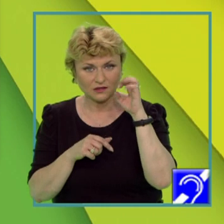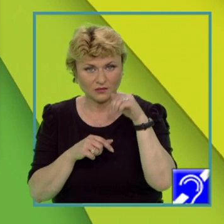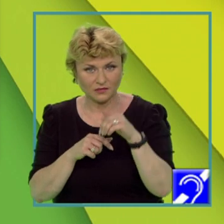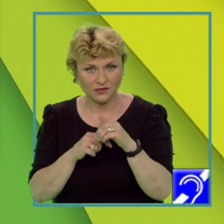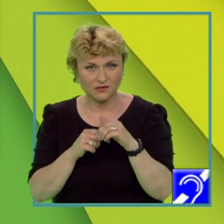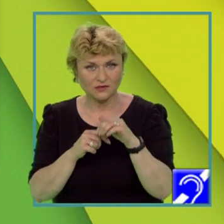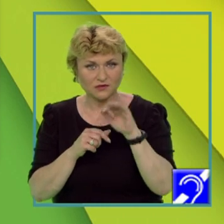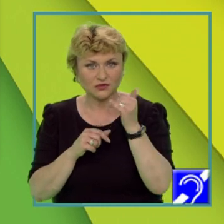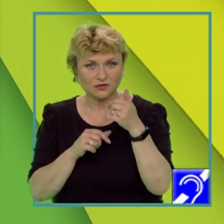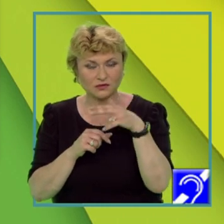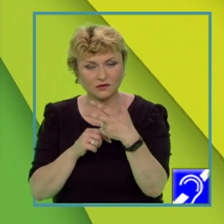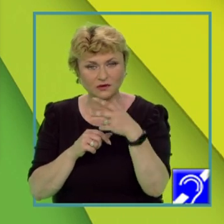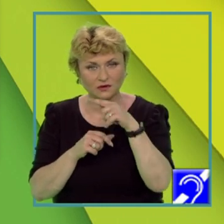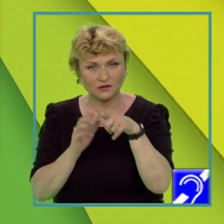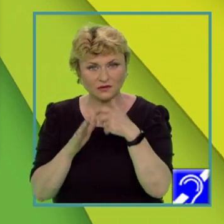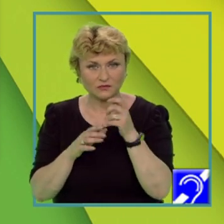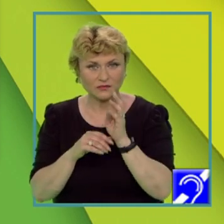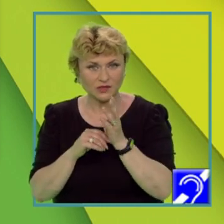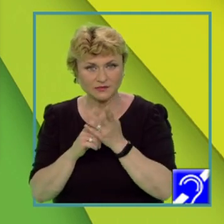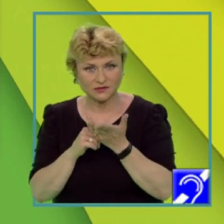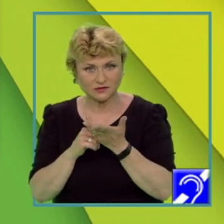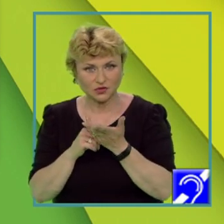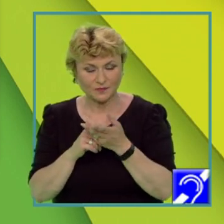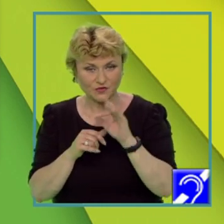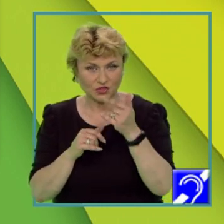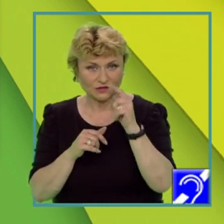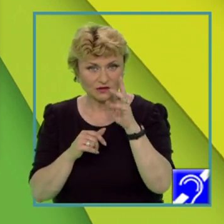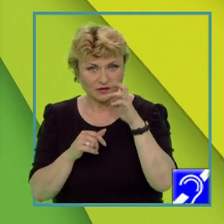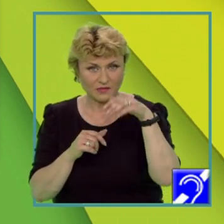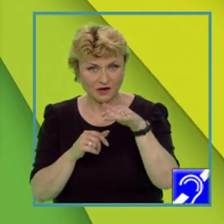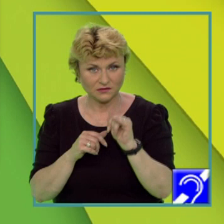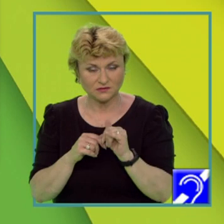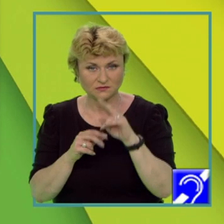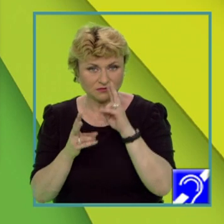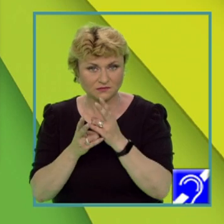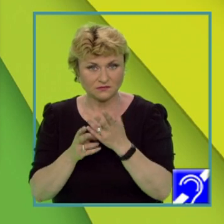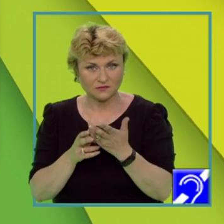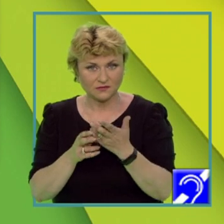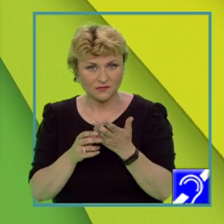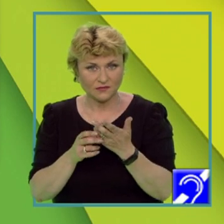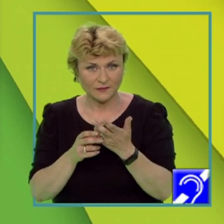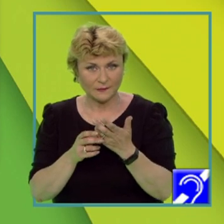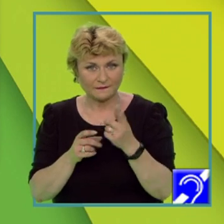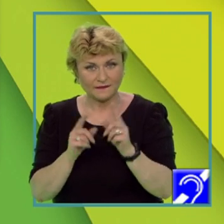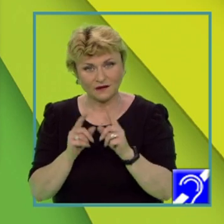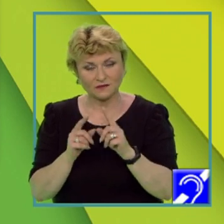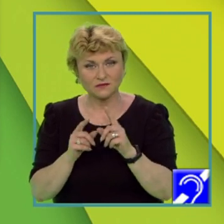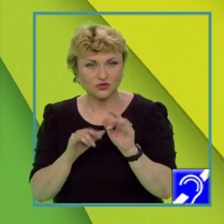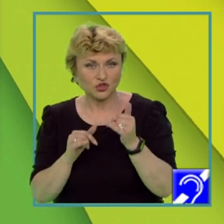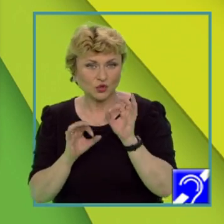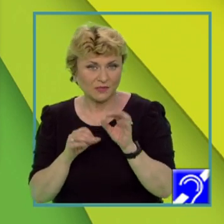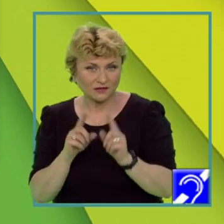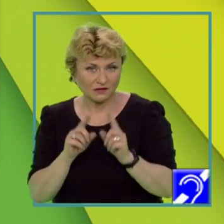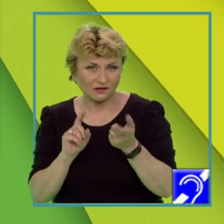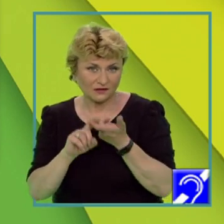și radical de ordin 3 din 16 ele sunt termeni consecutivi țevi ai unei progresii geometrice Dacă și numai dacă are loc